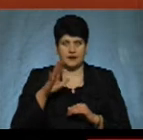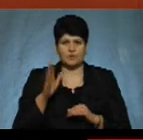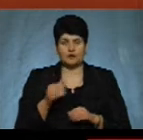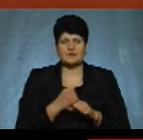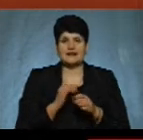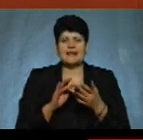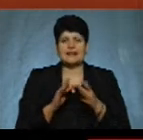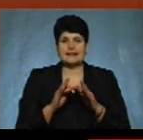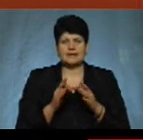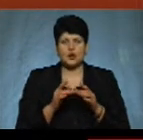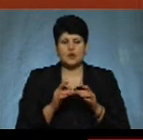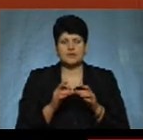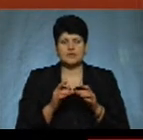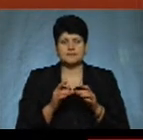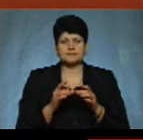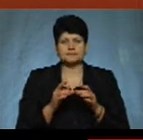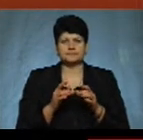електронний,